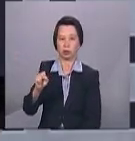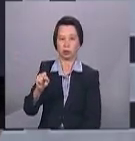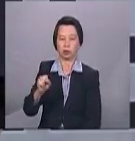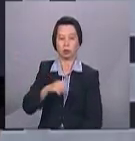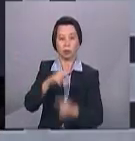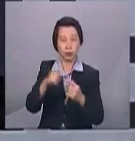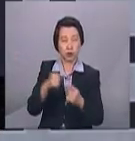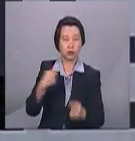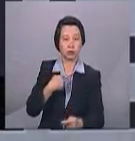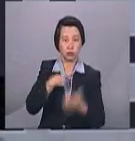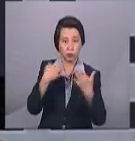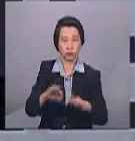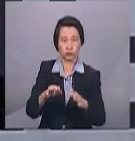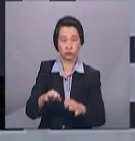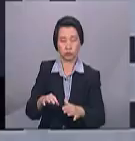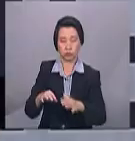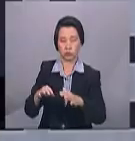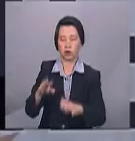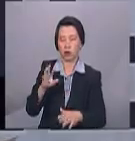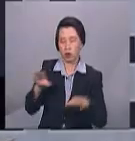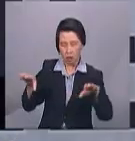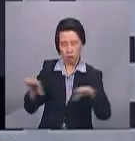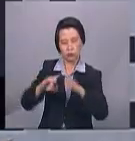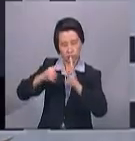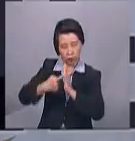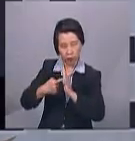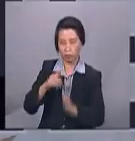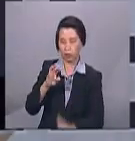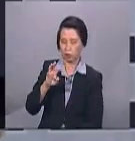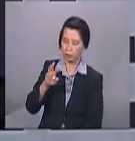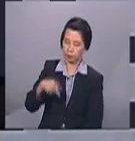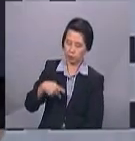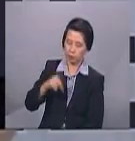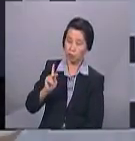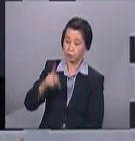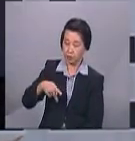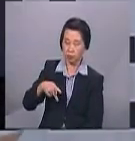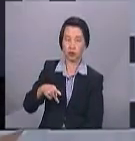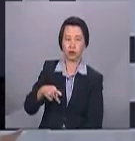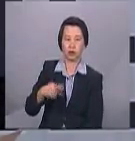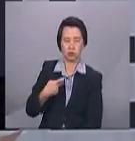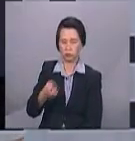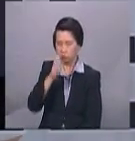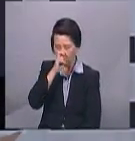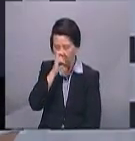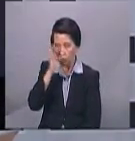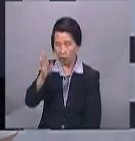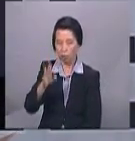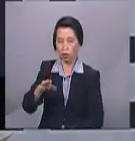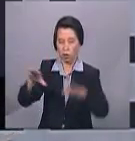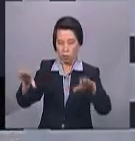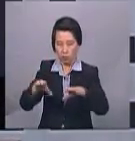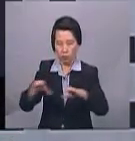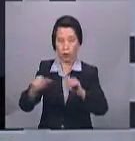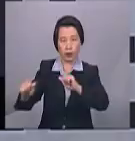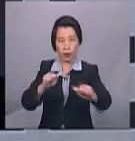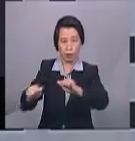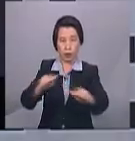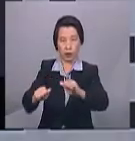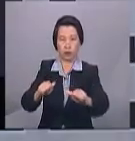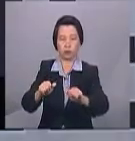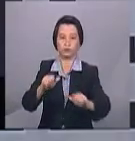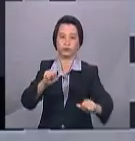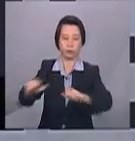kita dah enhance MCO di kawasan tersebut, bila kita perketatkan, kita akan menjalankan